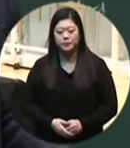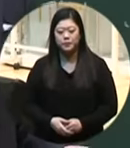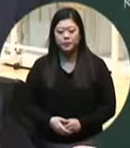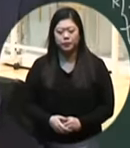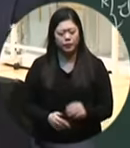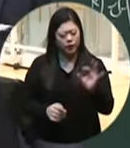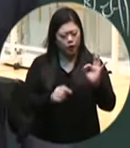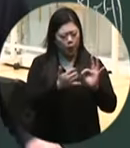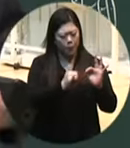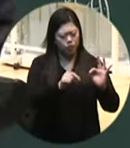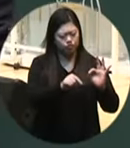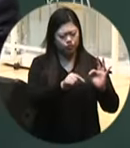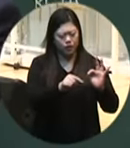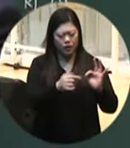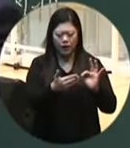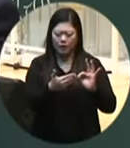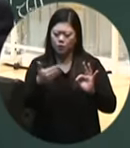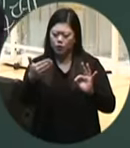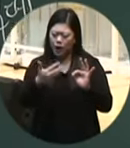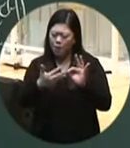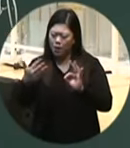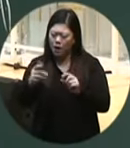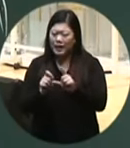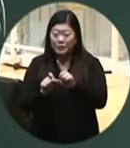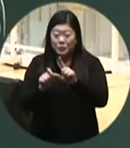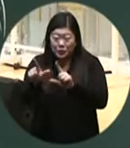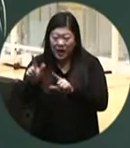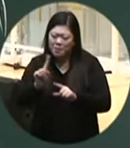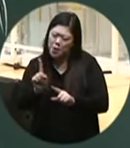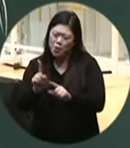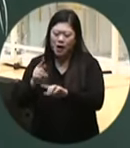8명, 9명은 뭘 갖고 와서 하겠다는 데를 보면요